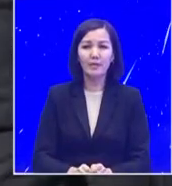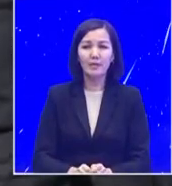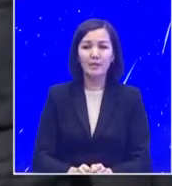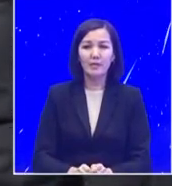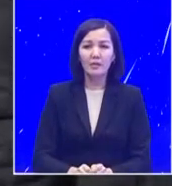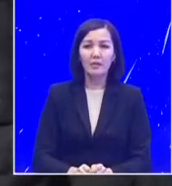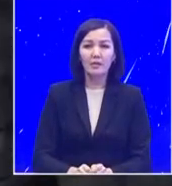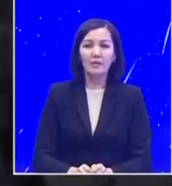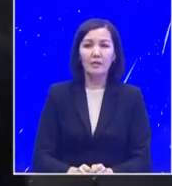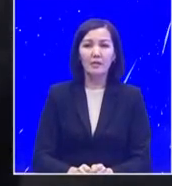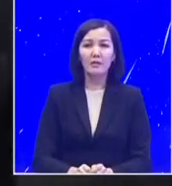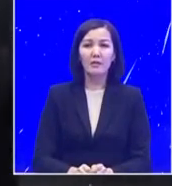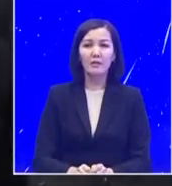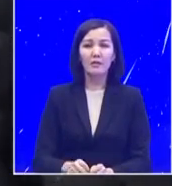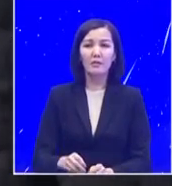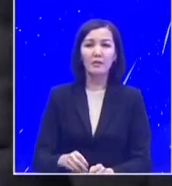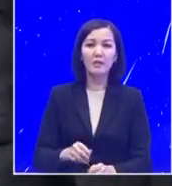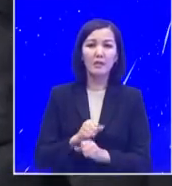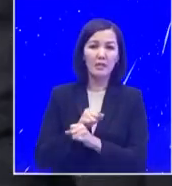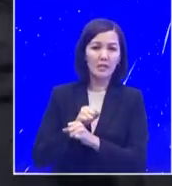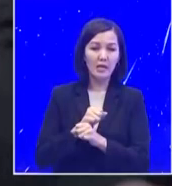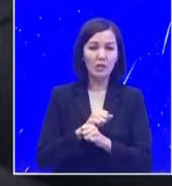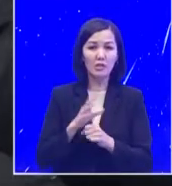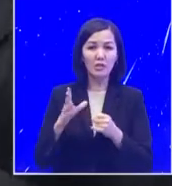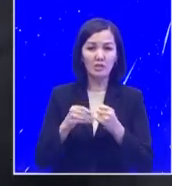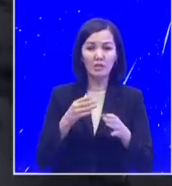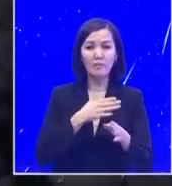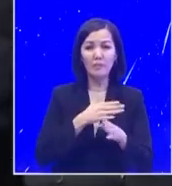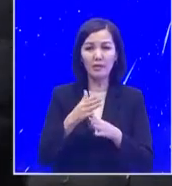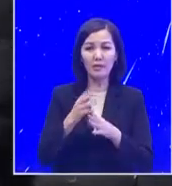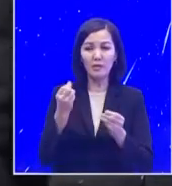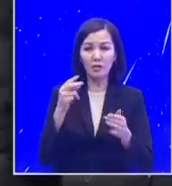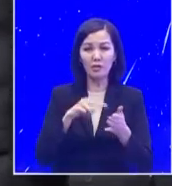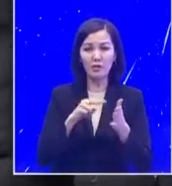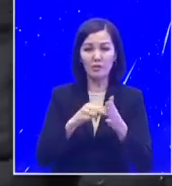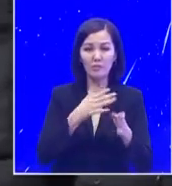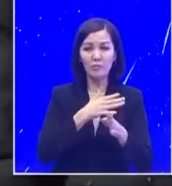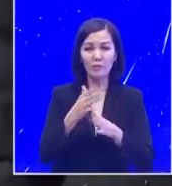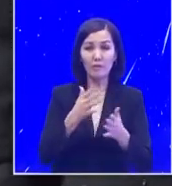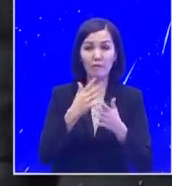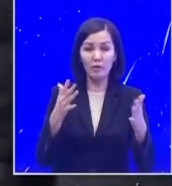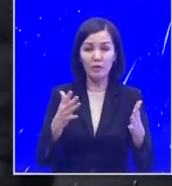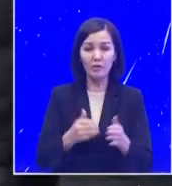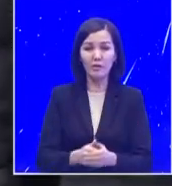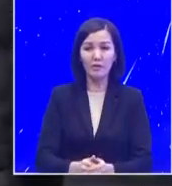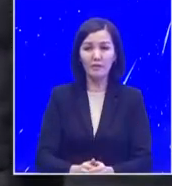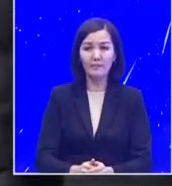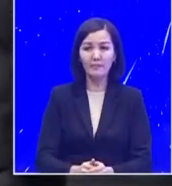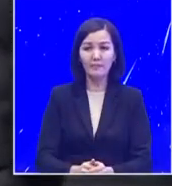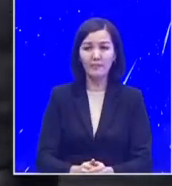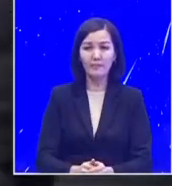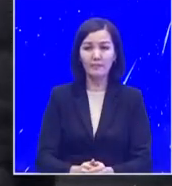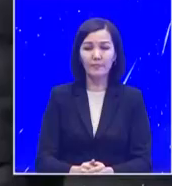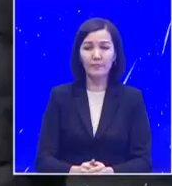нету такого, чтобы на дачные массивы давали вот такие средства выделялись. Сколько